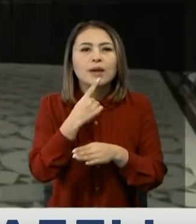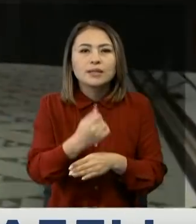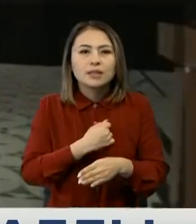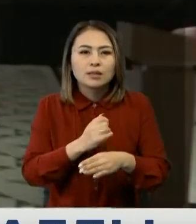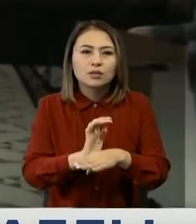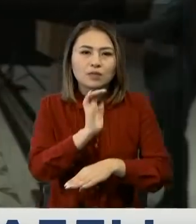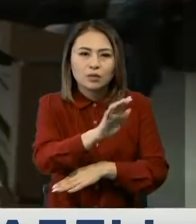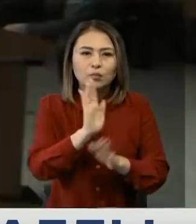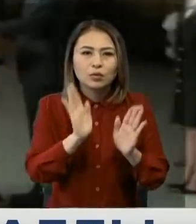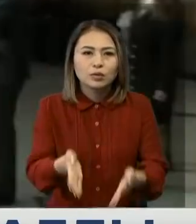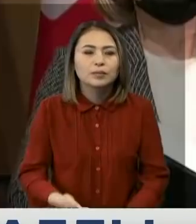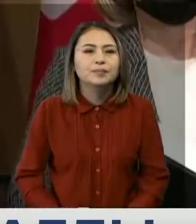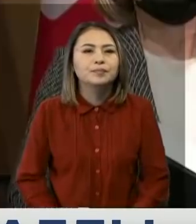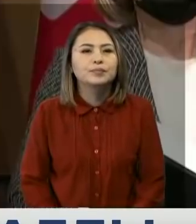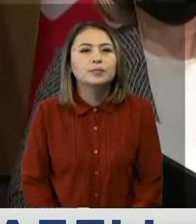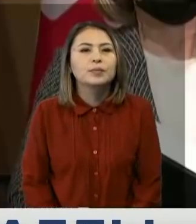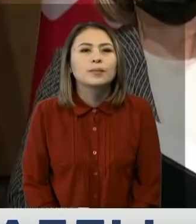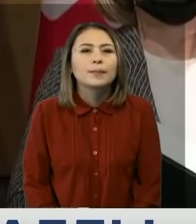өтті.